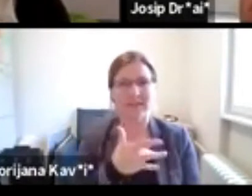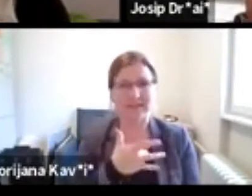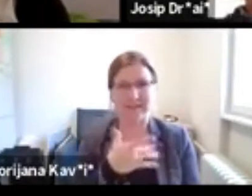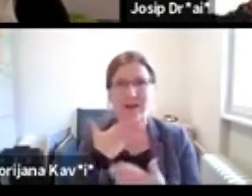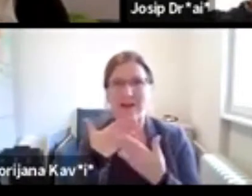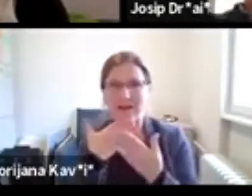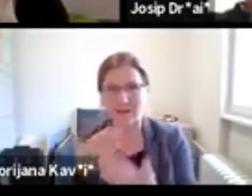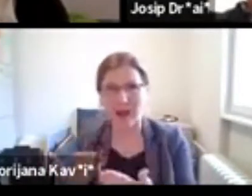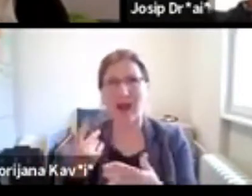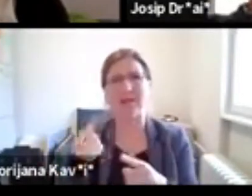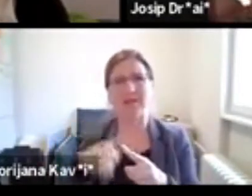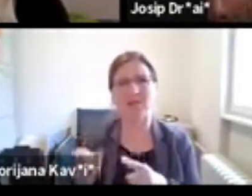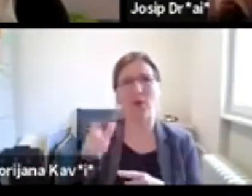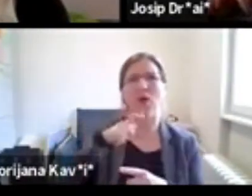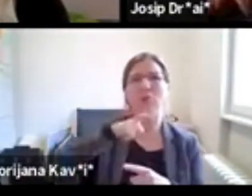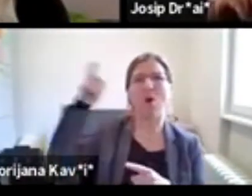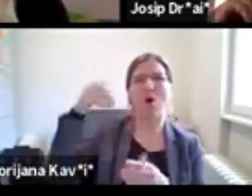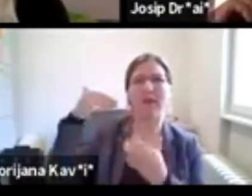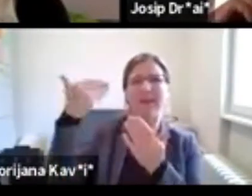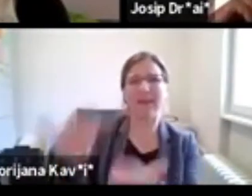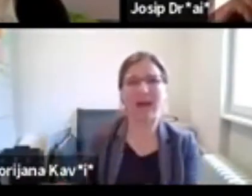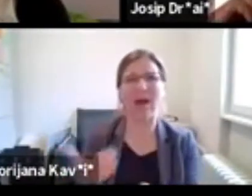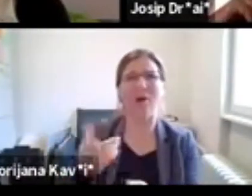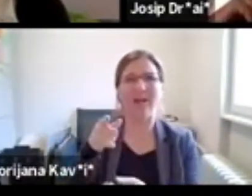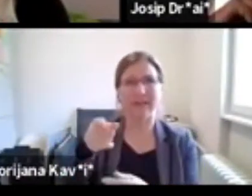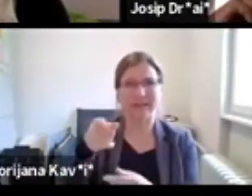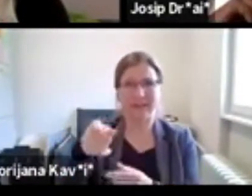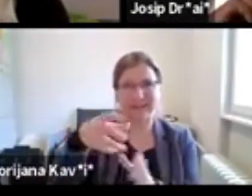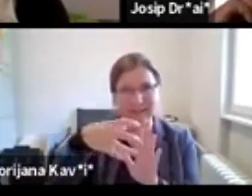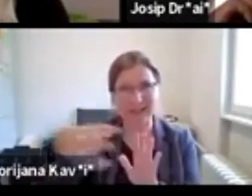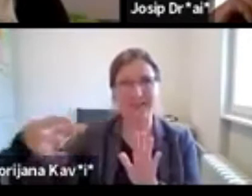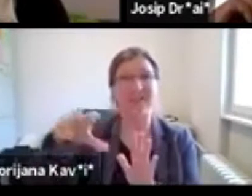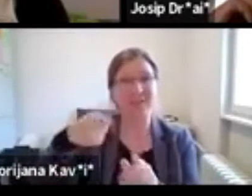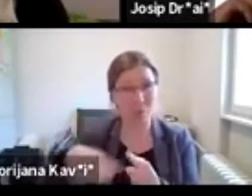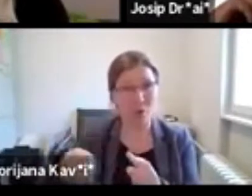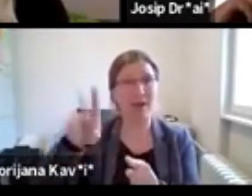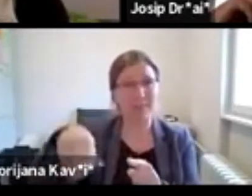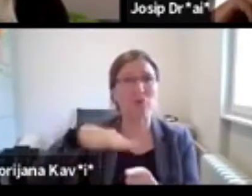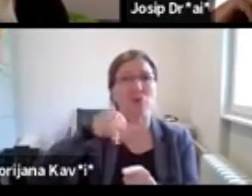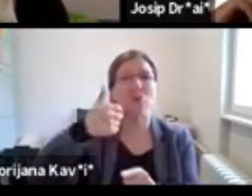dragi Bog, uslišao tvoju želju da imaš još puno posla na zemlji. I